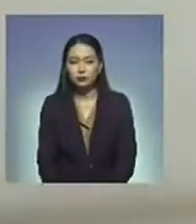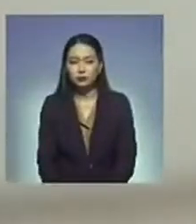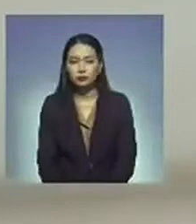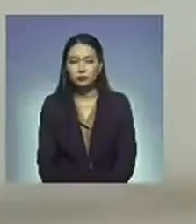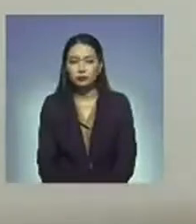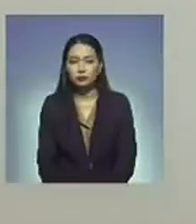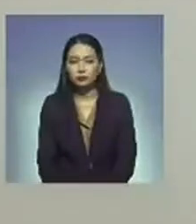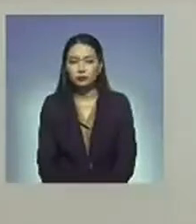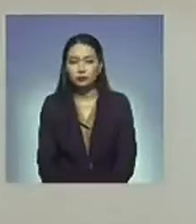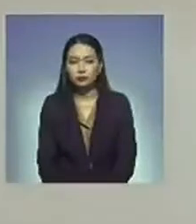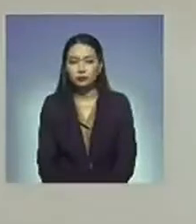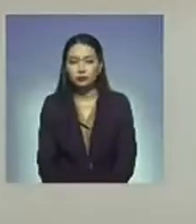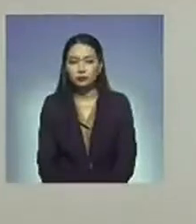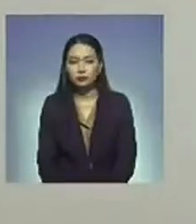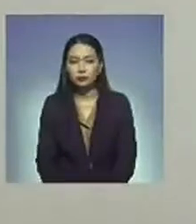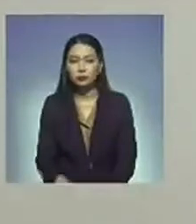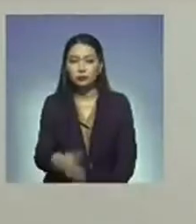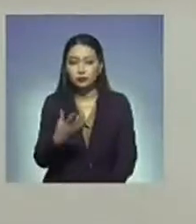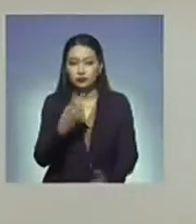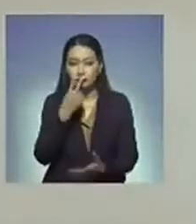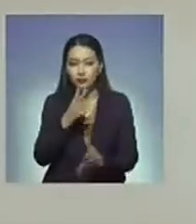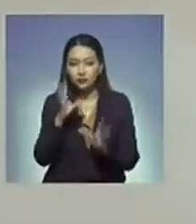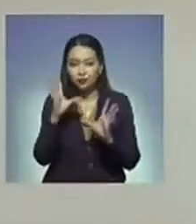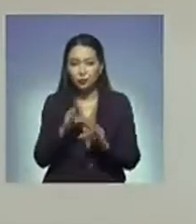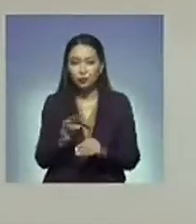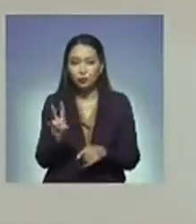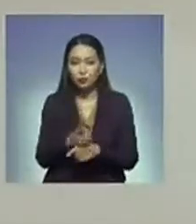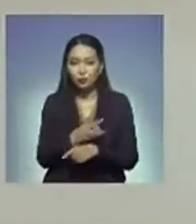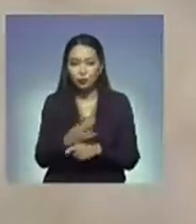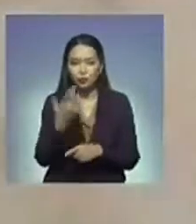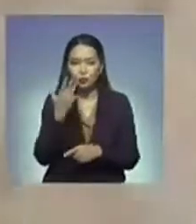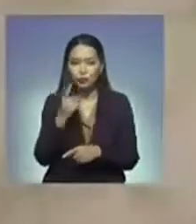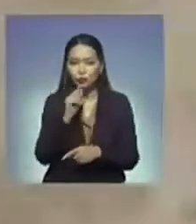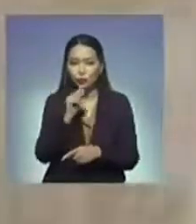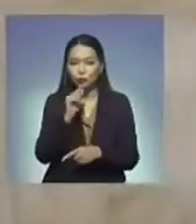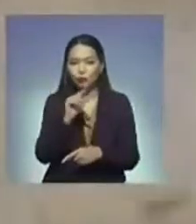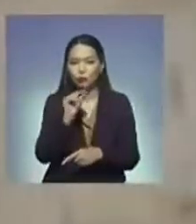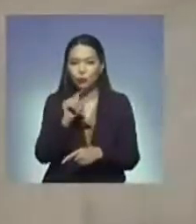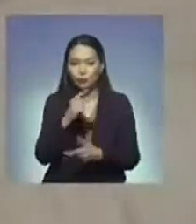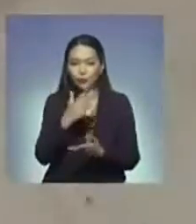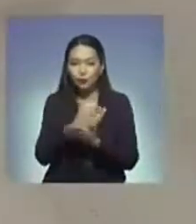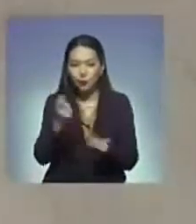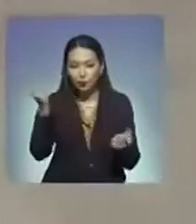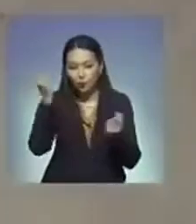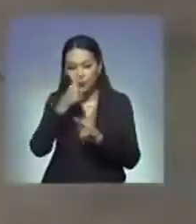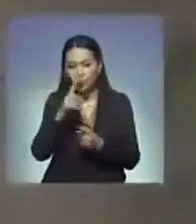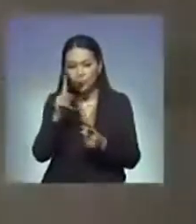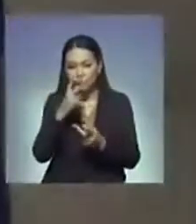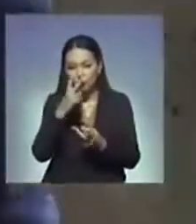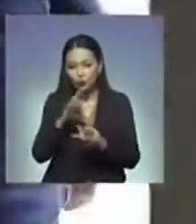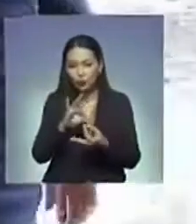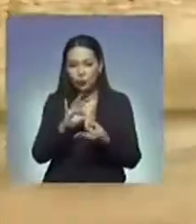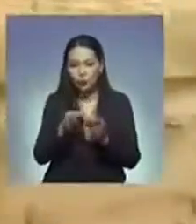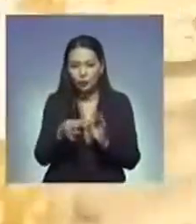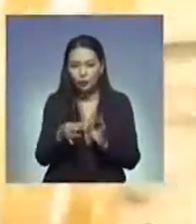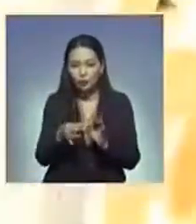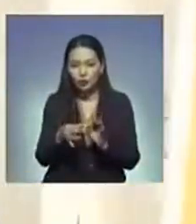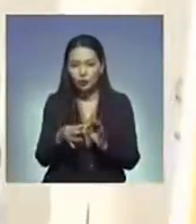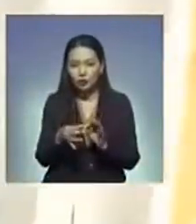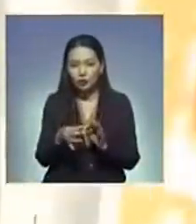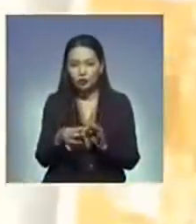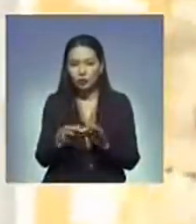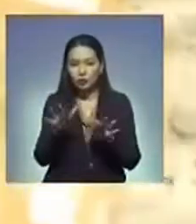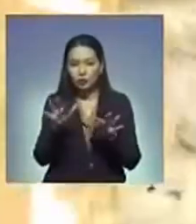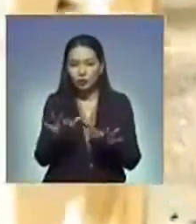Молодец. И так всю ночь. Сегодня что-то особенно. Выяснилось, что сарайчик на крыше, в котором помимо птицы обитают